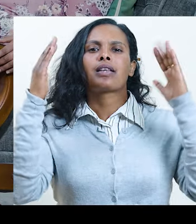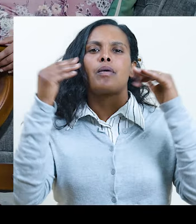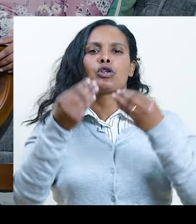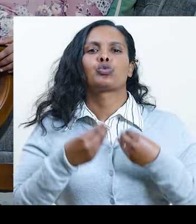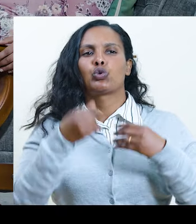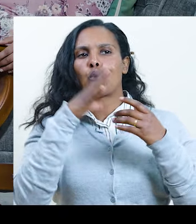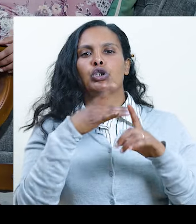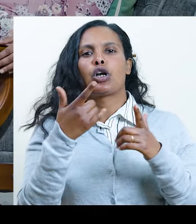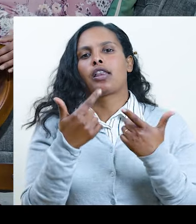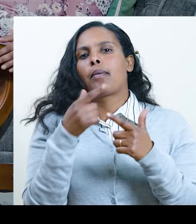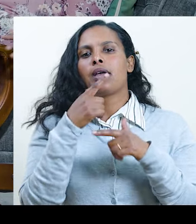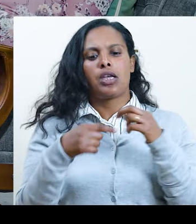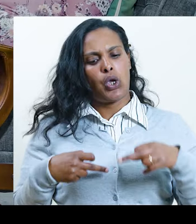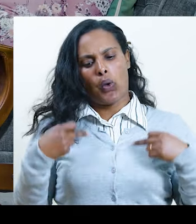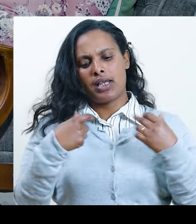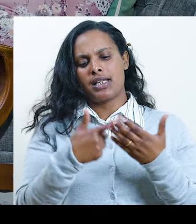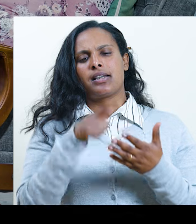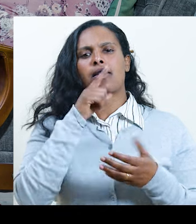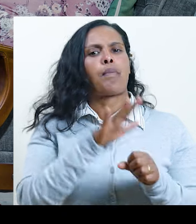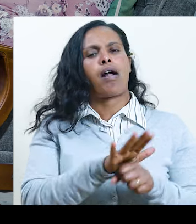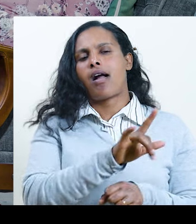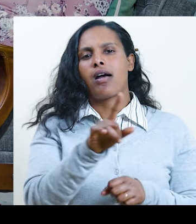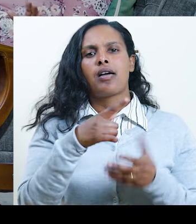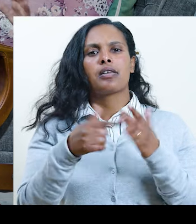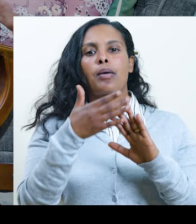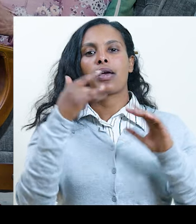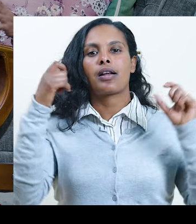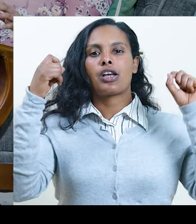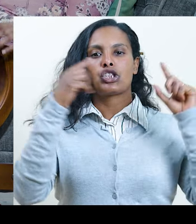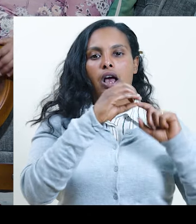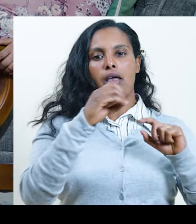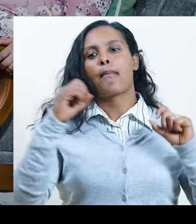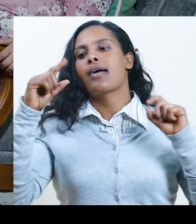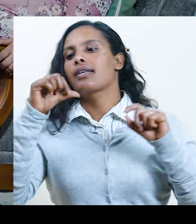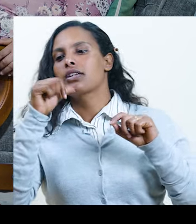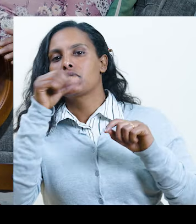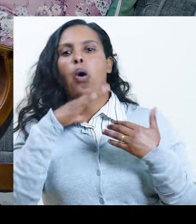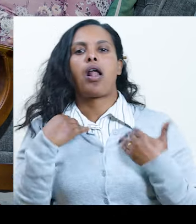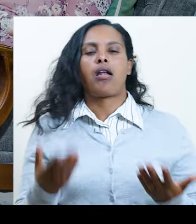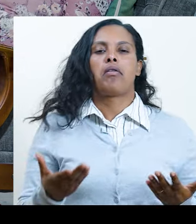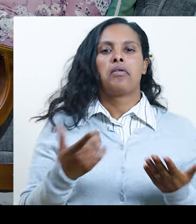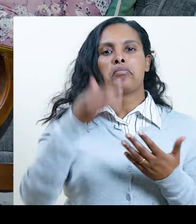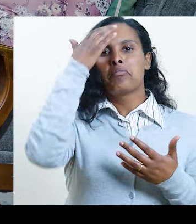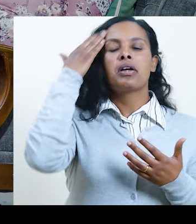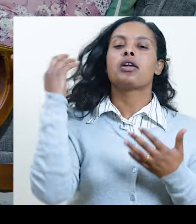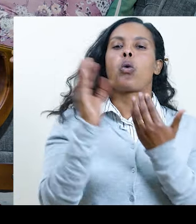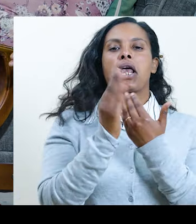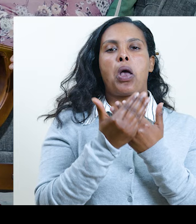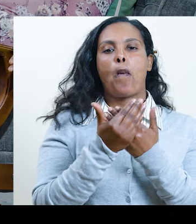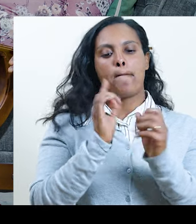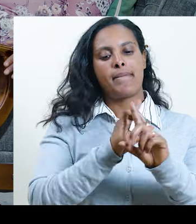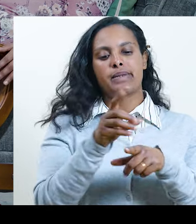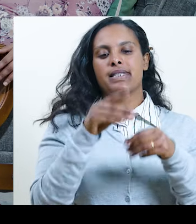የሚሰጡ ሰዎች ገጠሙኝና ህይወት እንደዚህ ናት። በቃ የሚረዳሽም የማይረዳሽም ሰው አለ። ስለዚህ